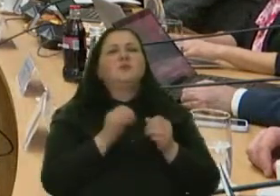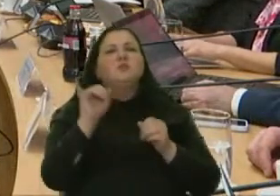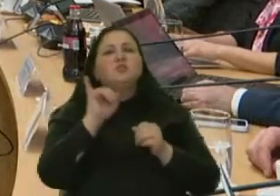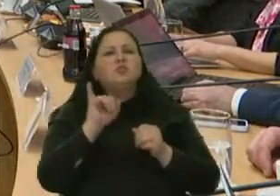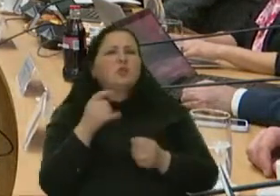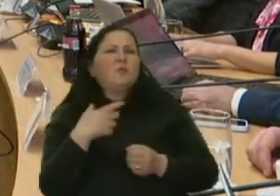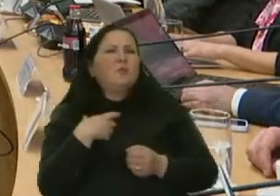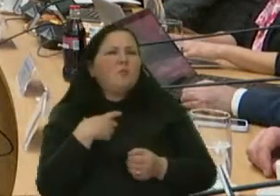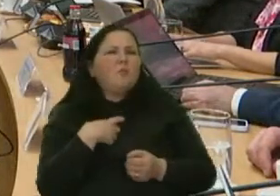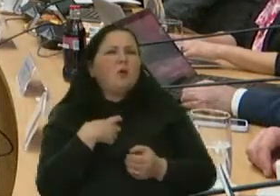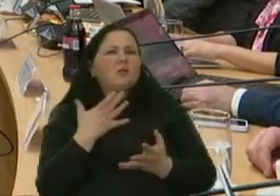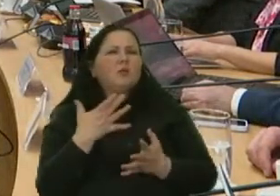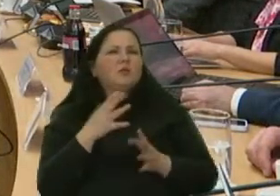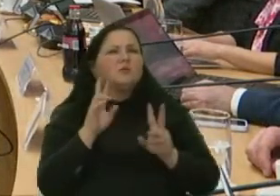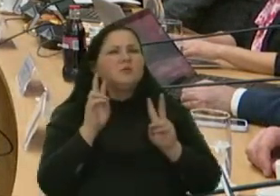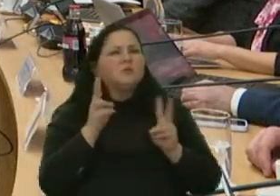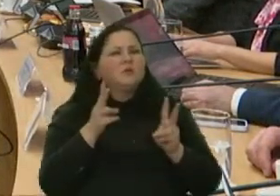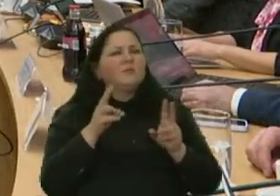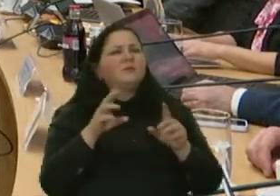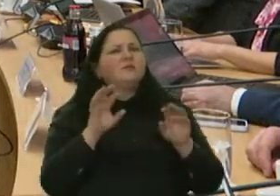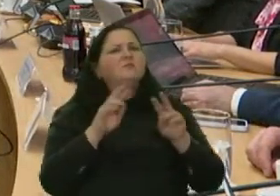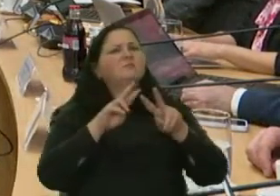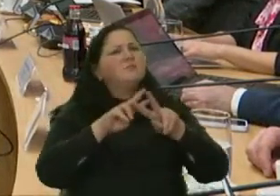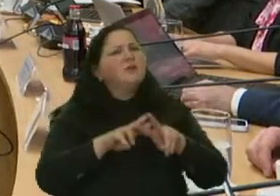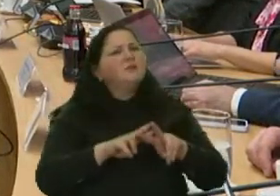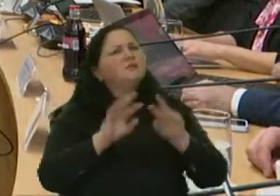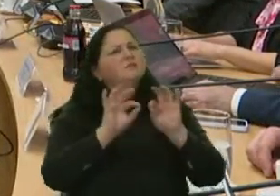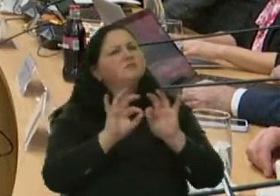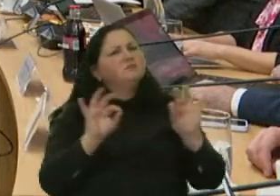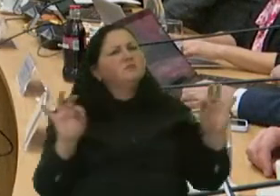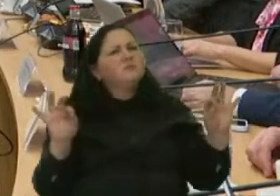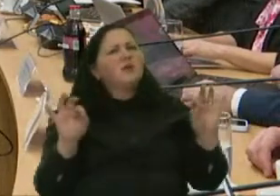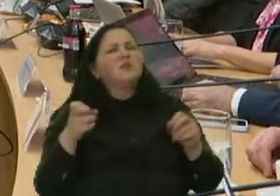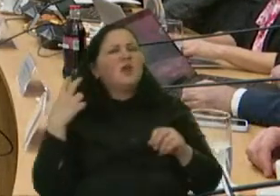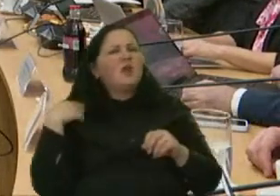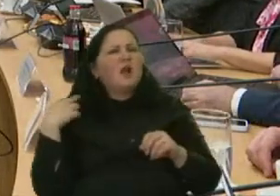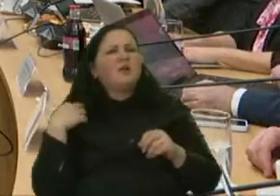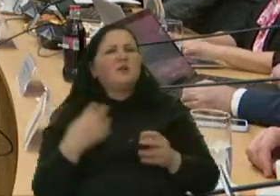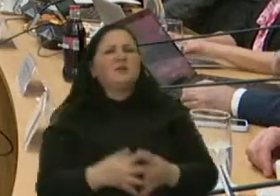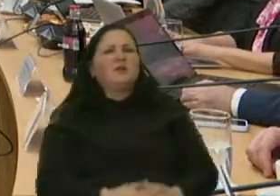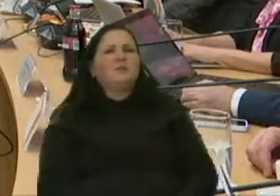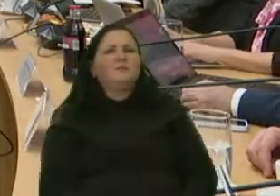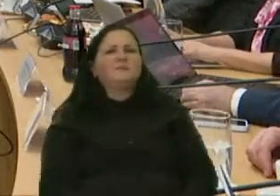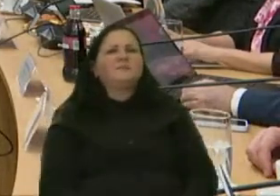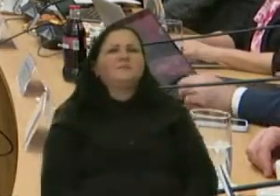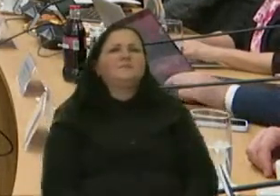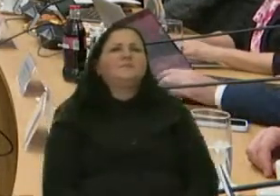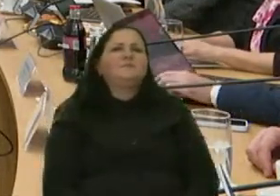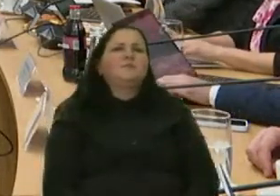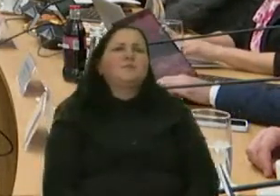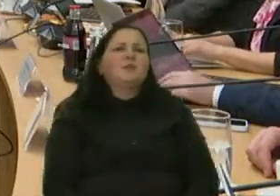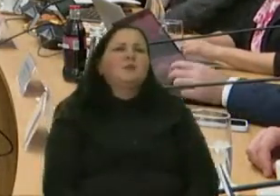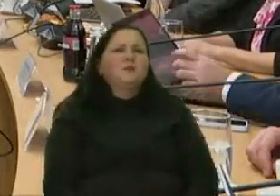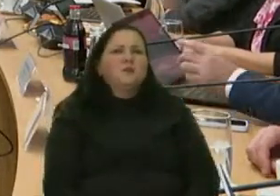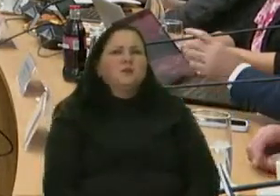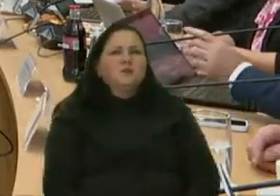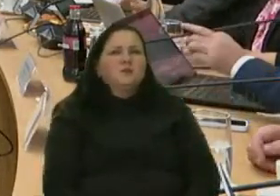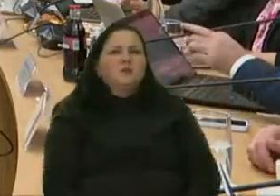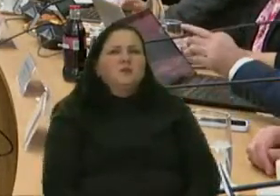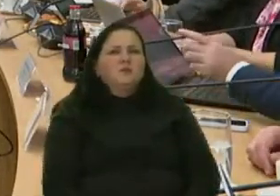cei care pot ar trebui să reținem standardul de de calitate la asta m am referit mulțumesc domnule boves schi vă